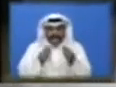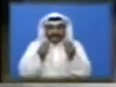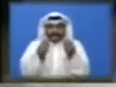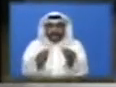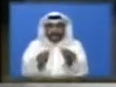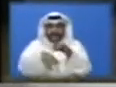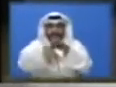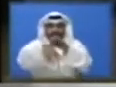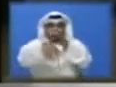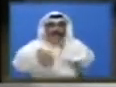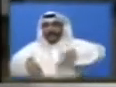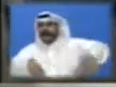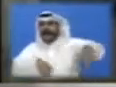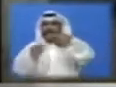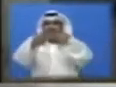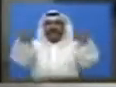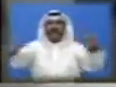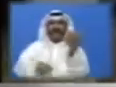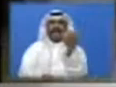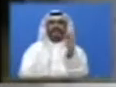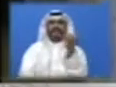هو لأهل الخليج جميعا، لنا جميعا